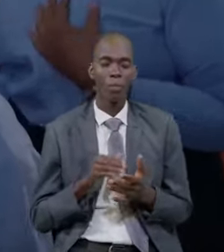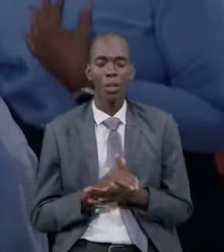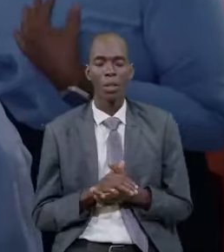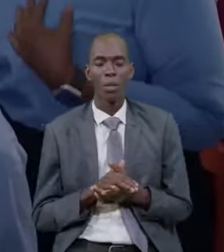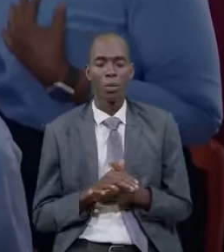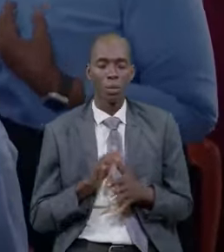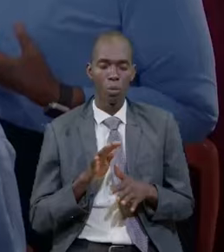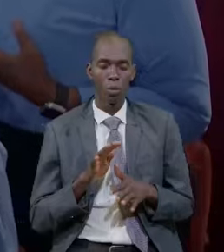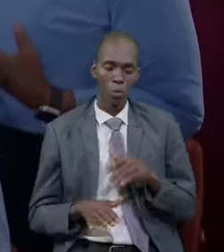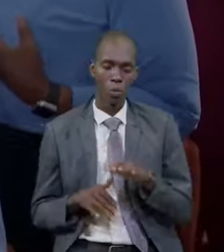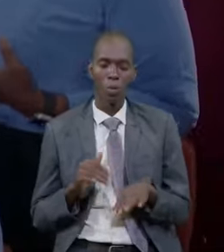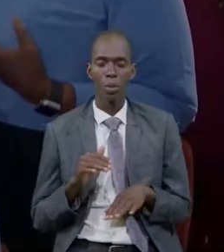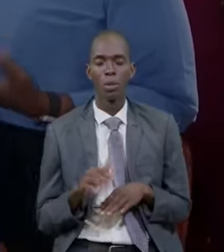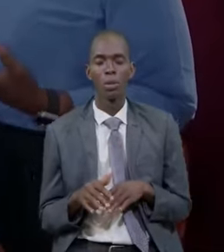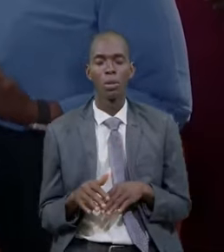il marchera